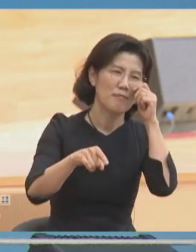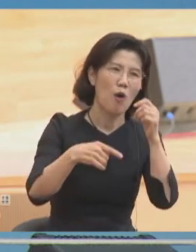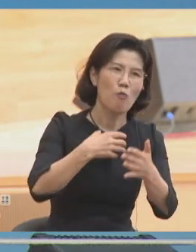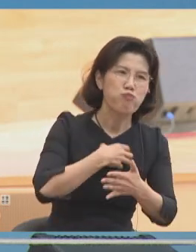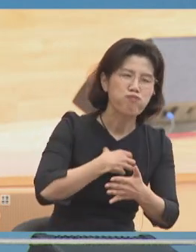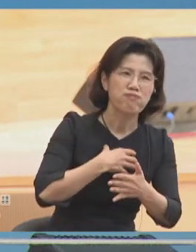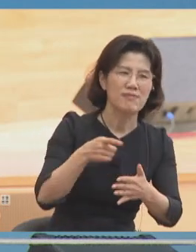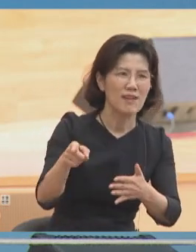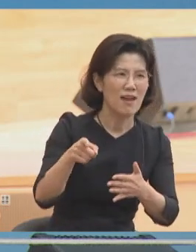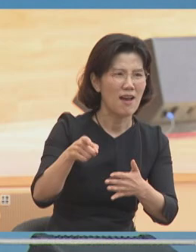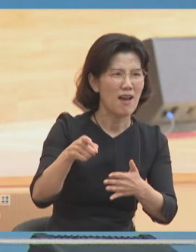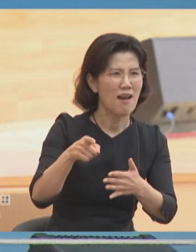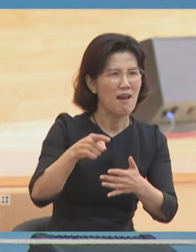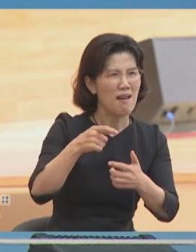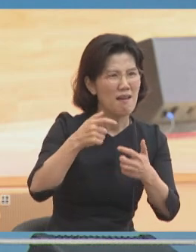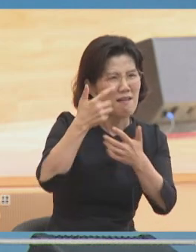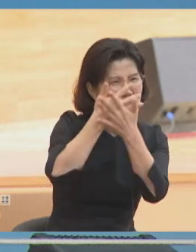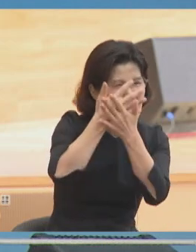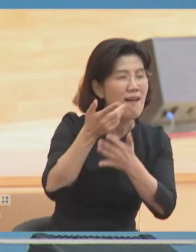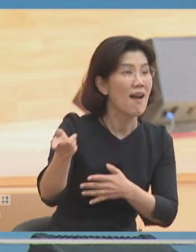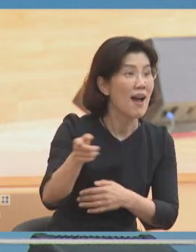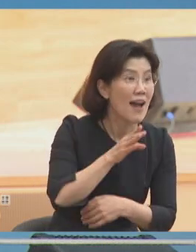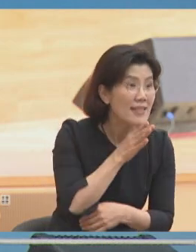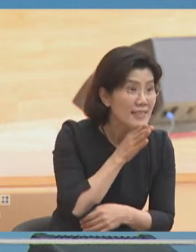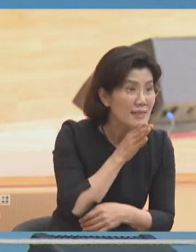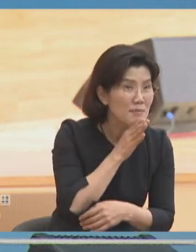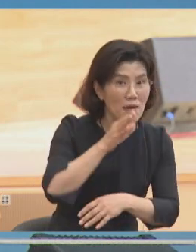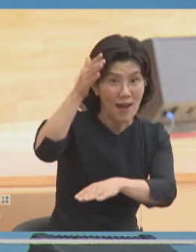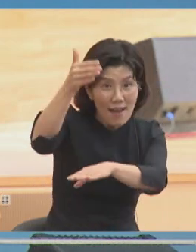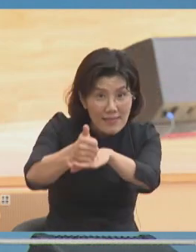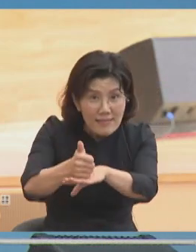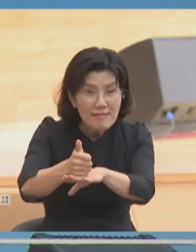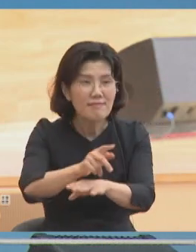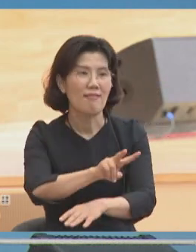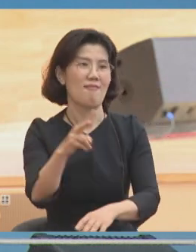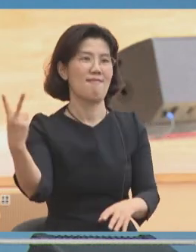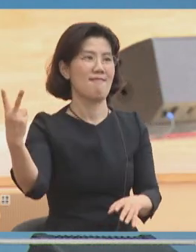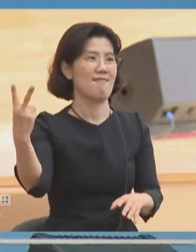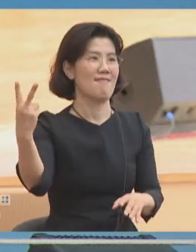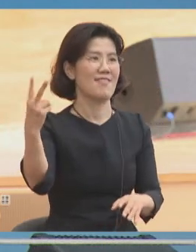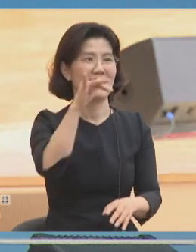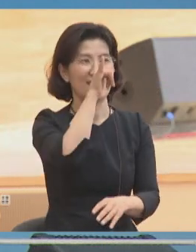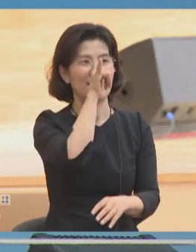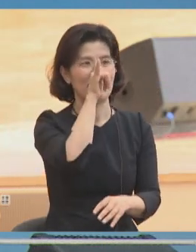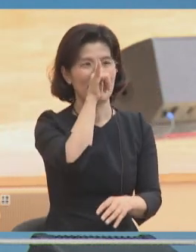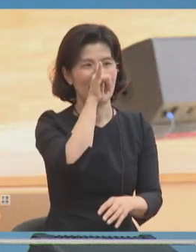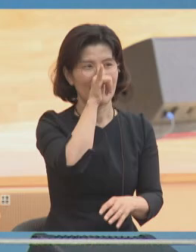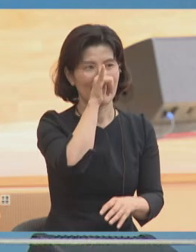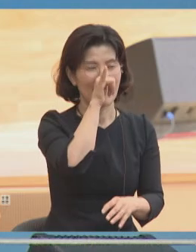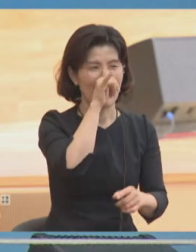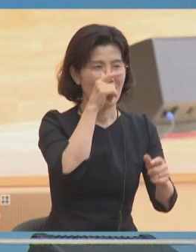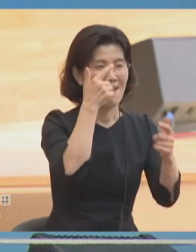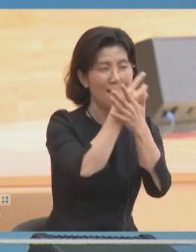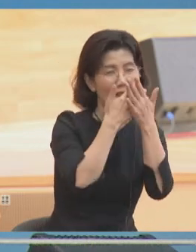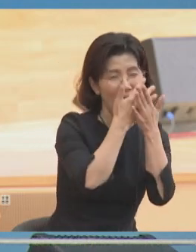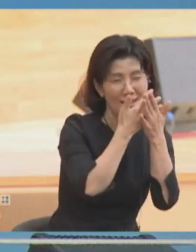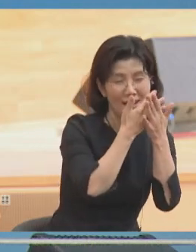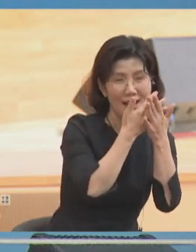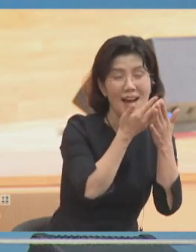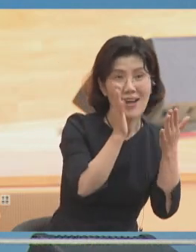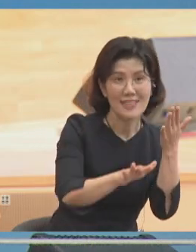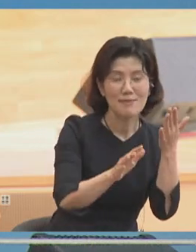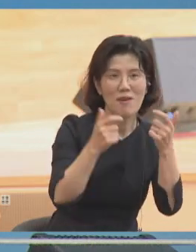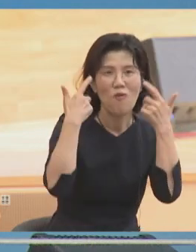불확실함 덩어리입니다 그런데 그 끝은 완전히 달라지게 된다는 사실 불확실함이 온전함으로